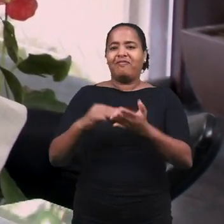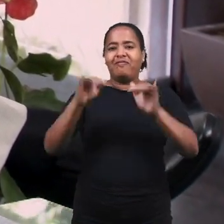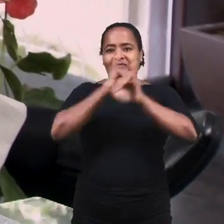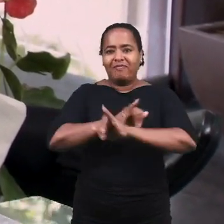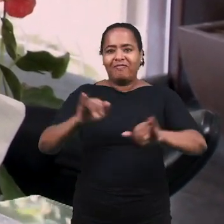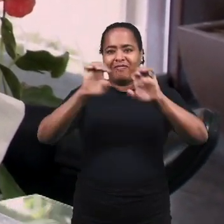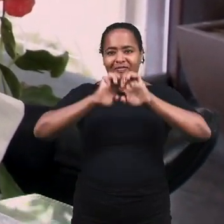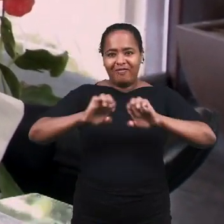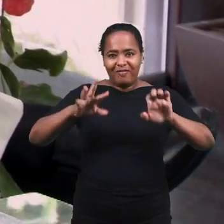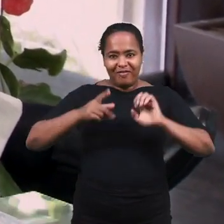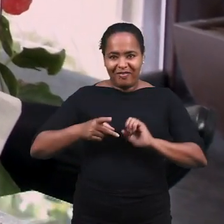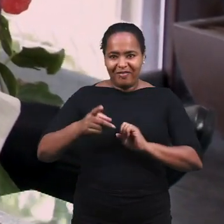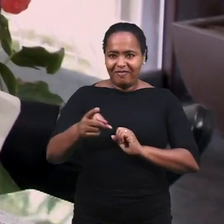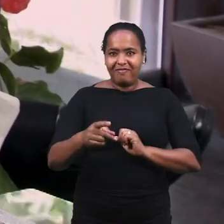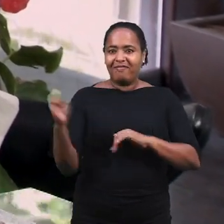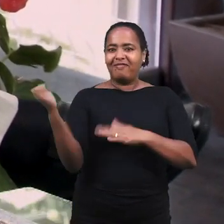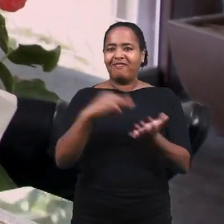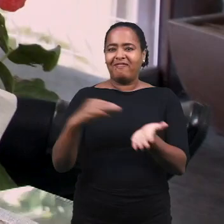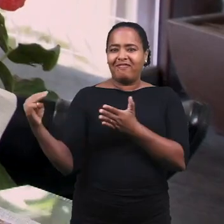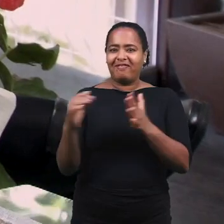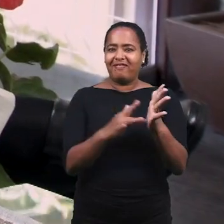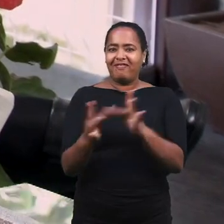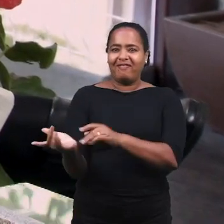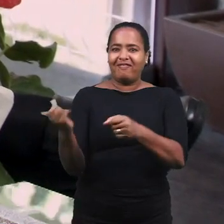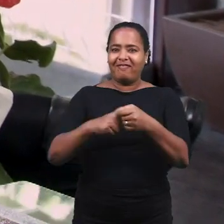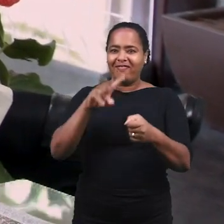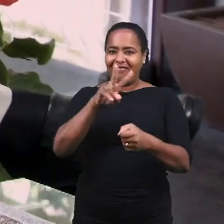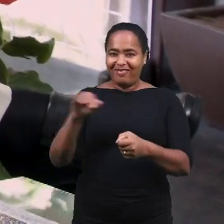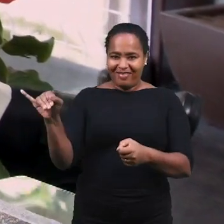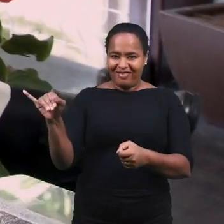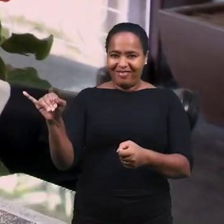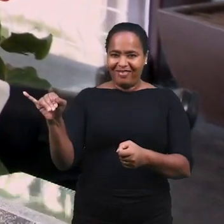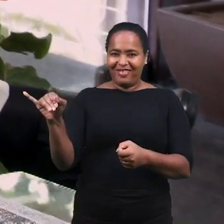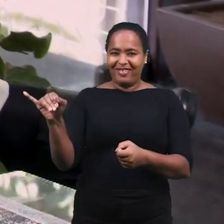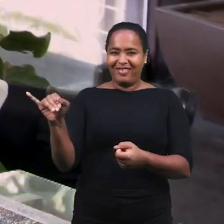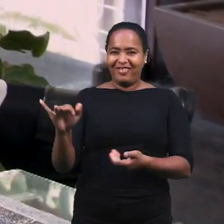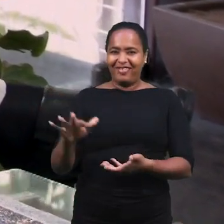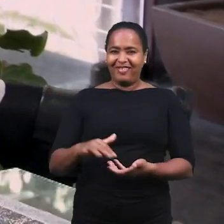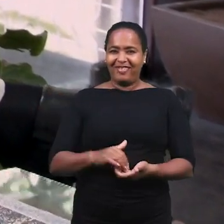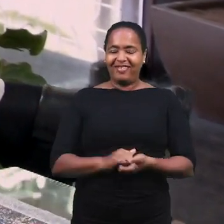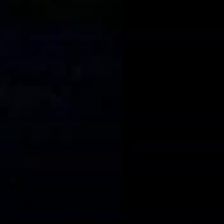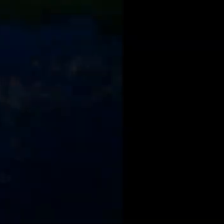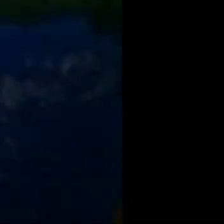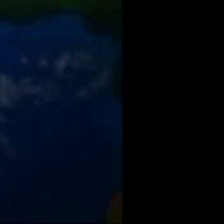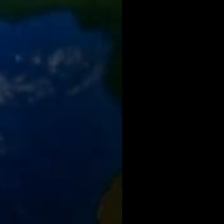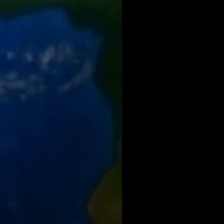программе «Провозглашая вечное Евангелие». Маранафа, Господь Иисус грядет.